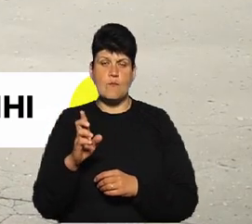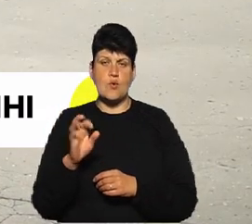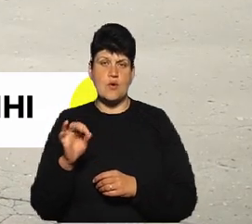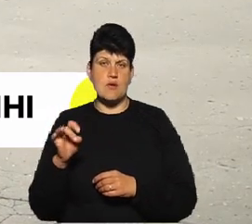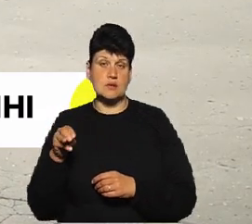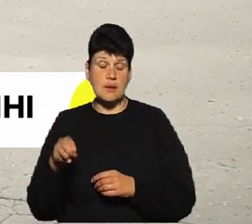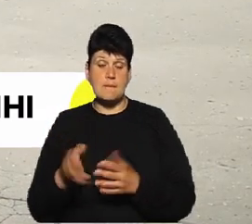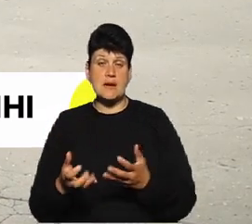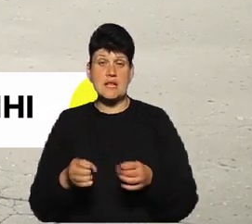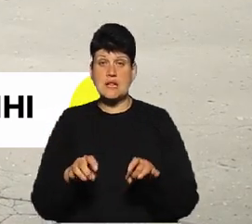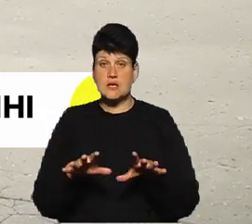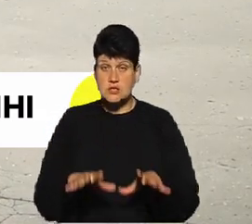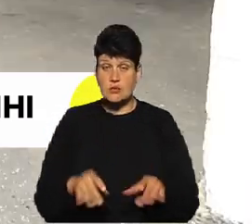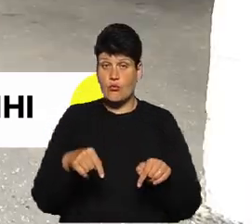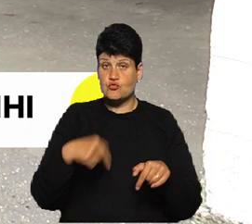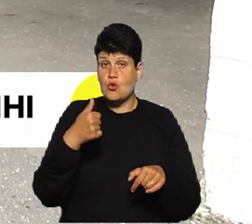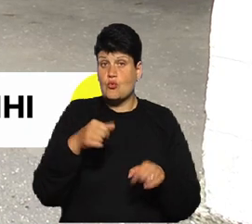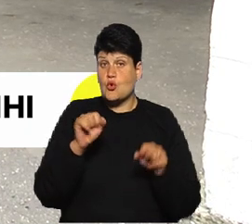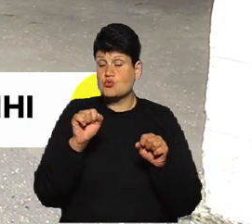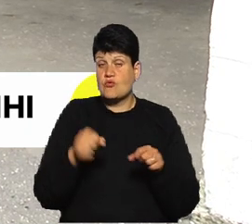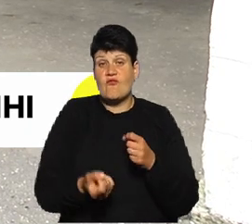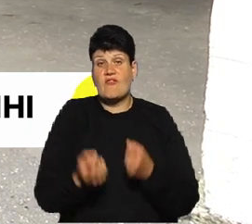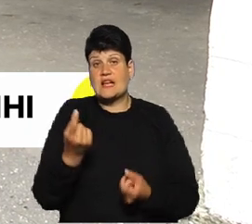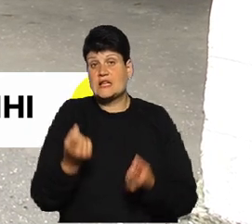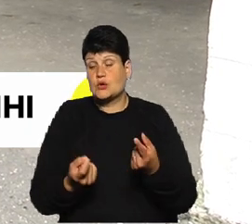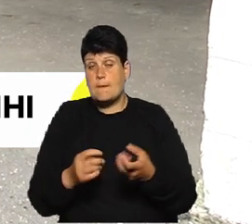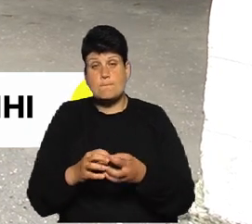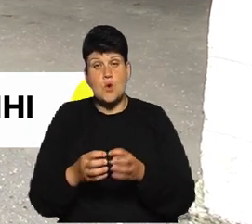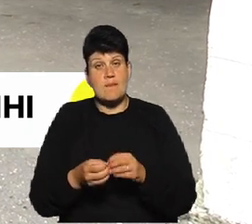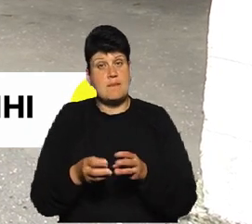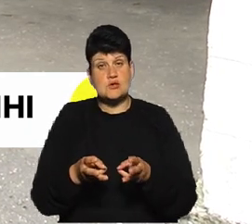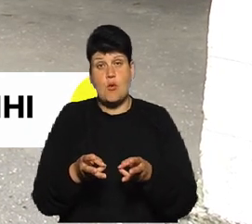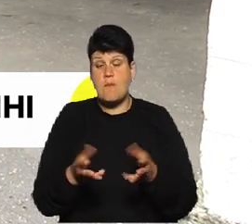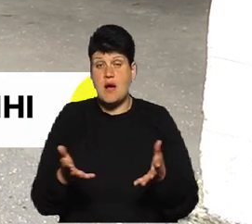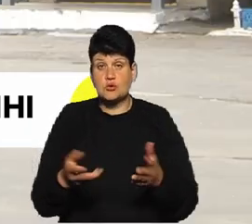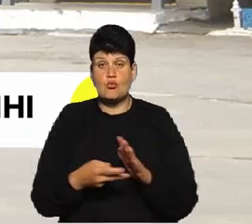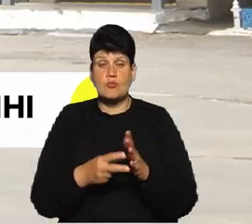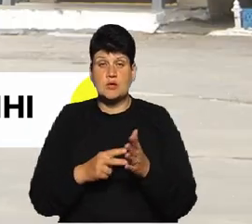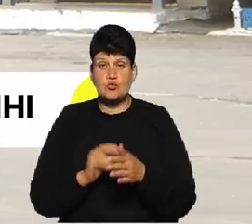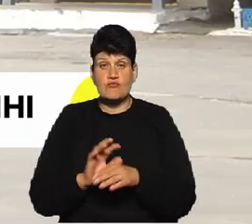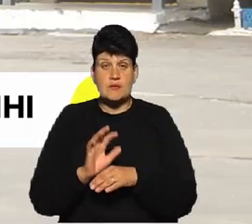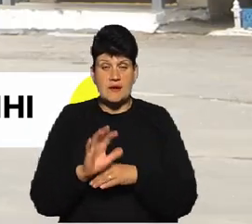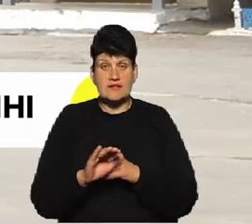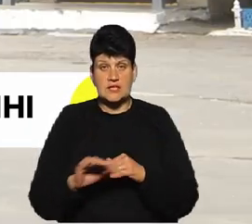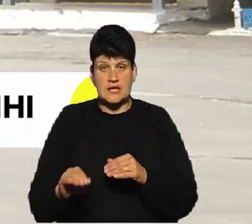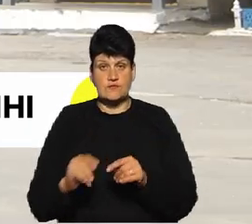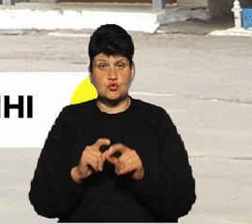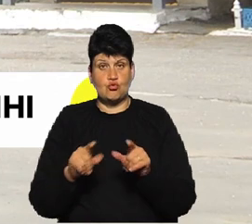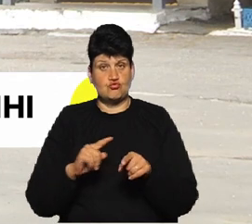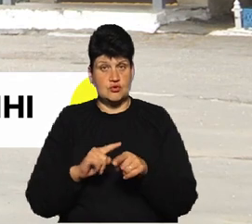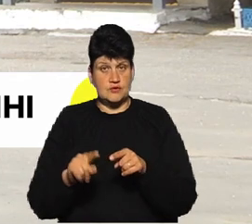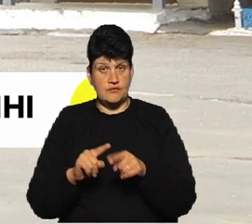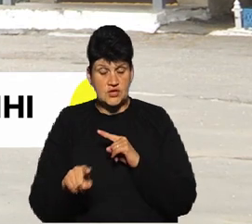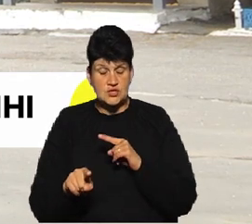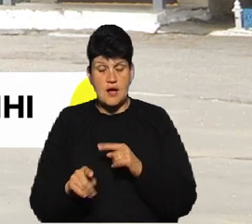таке рішення, бо цього року можуть виникнути проблеми з опаленням. Тому планують відправити дітей до школи швидше, а під час